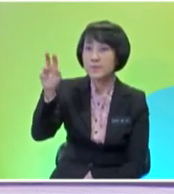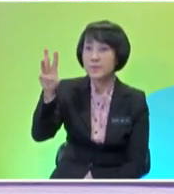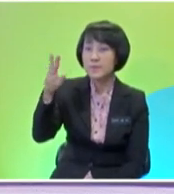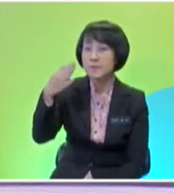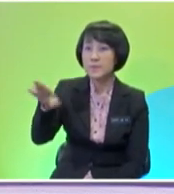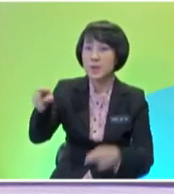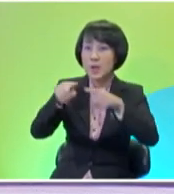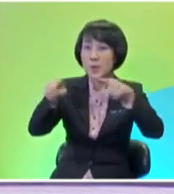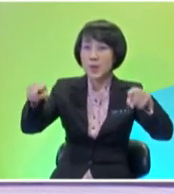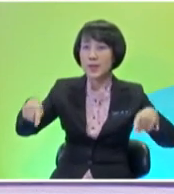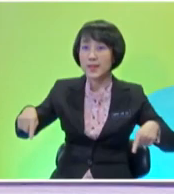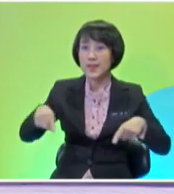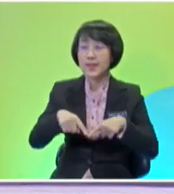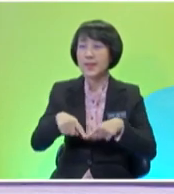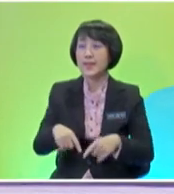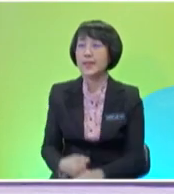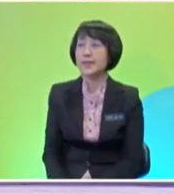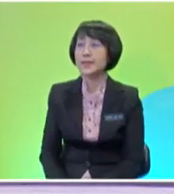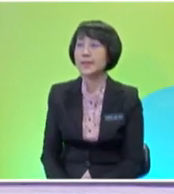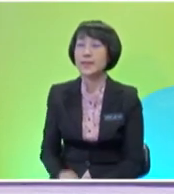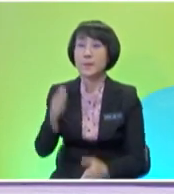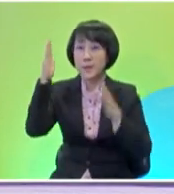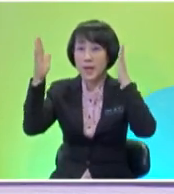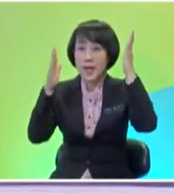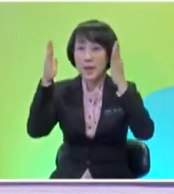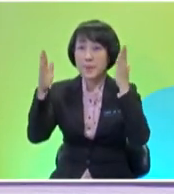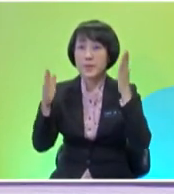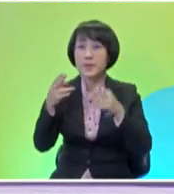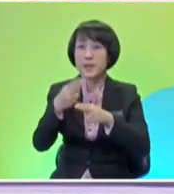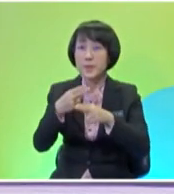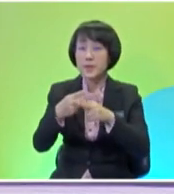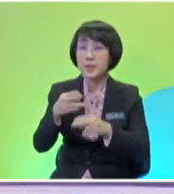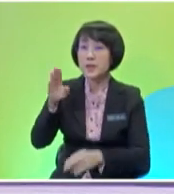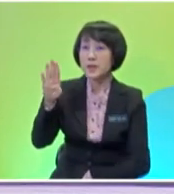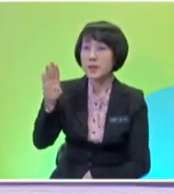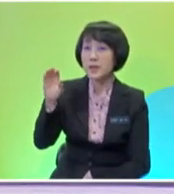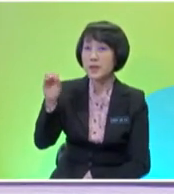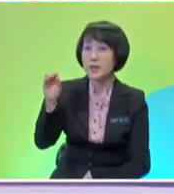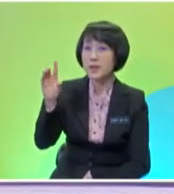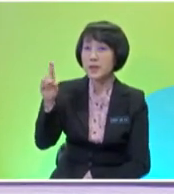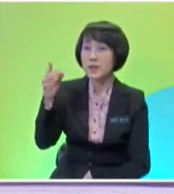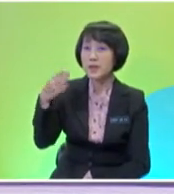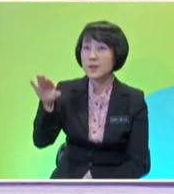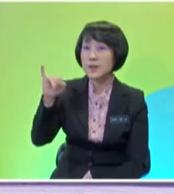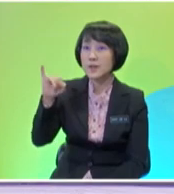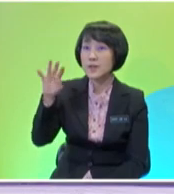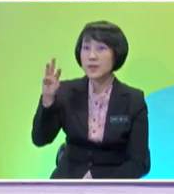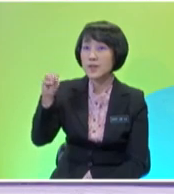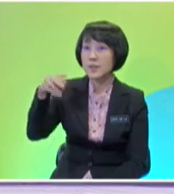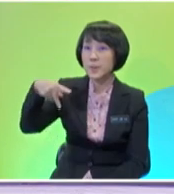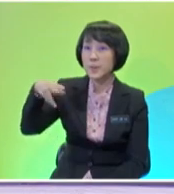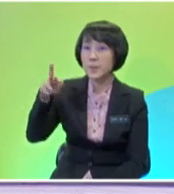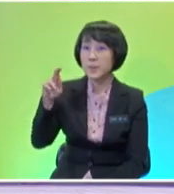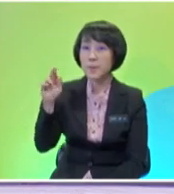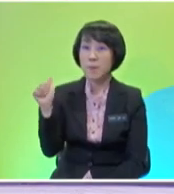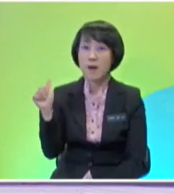Okey. Bila kita belajar ni kita kenal. Okey, ada istilah-istilah tertentu. Buat 2-2 eh.